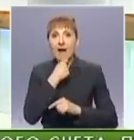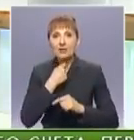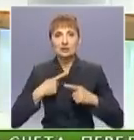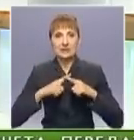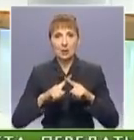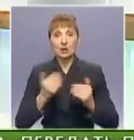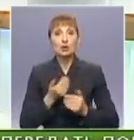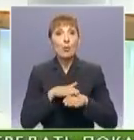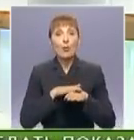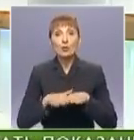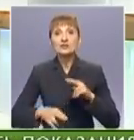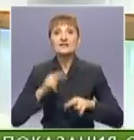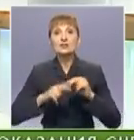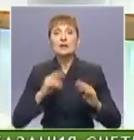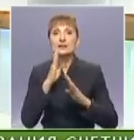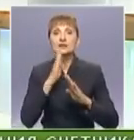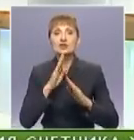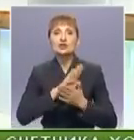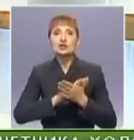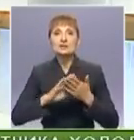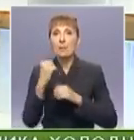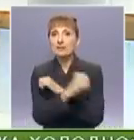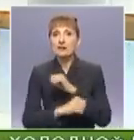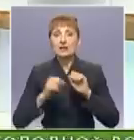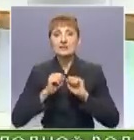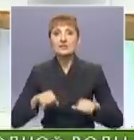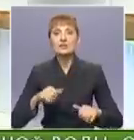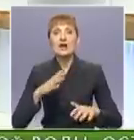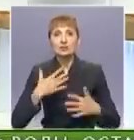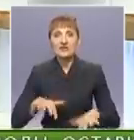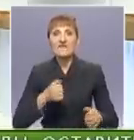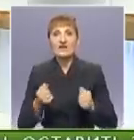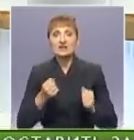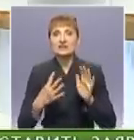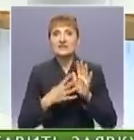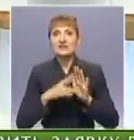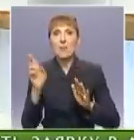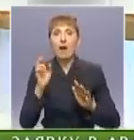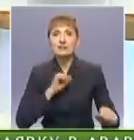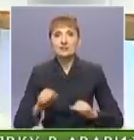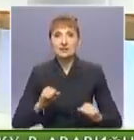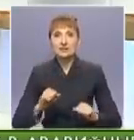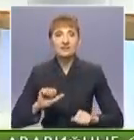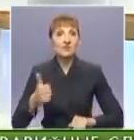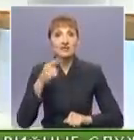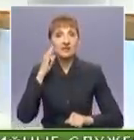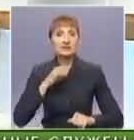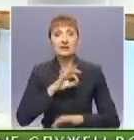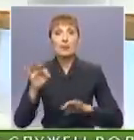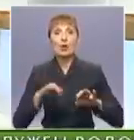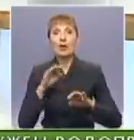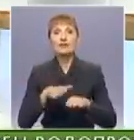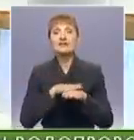Жилье полностью возведено из экологичных материалов, способных выдержать 9-бальное землетрясение. Впервые в Казахстане